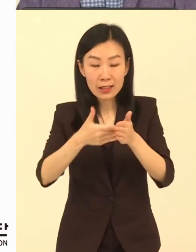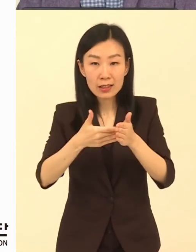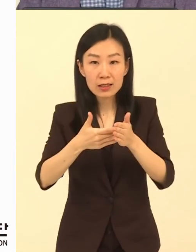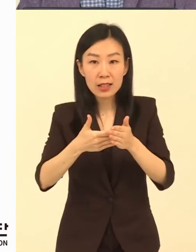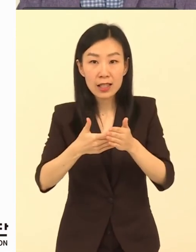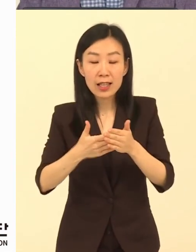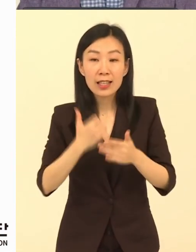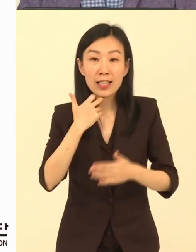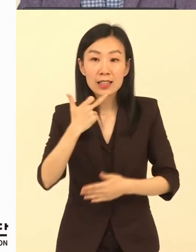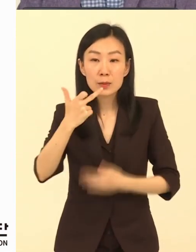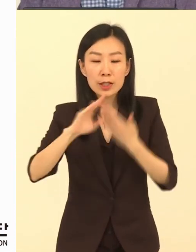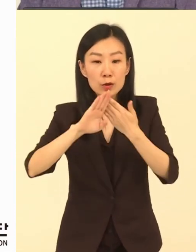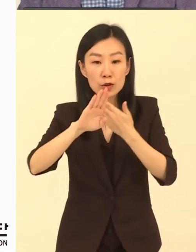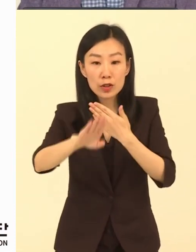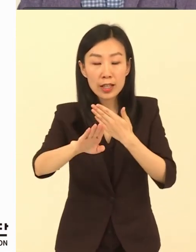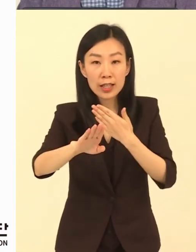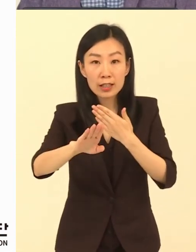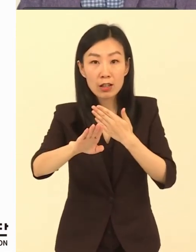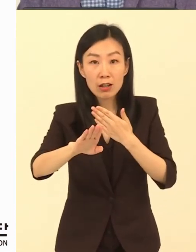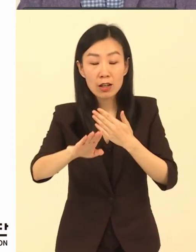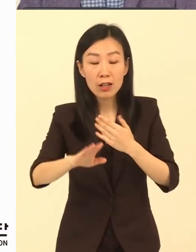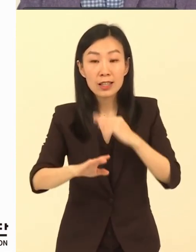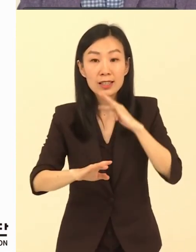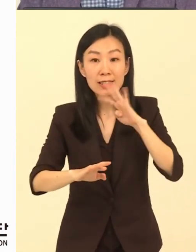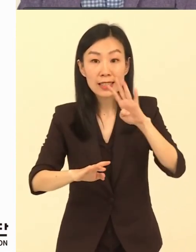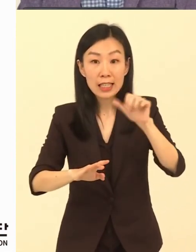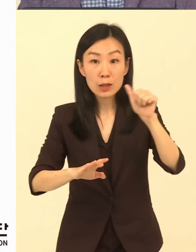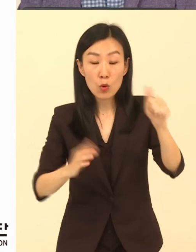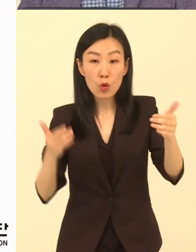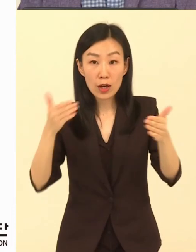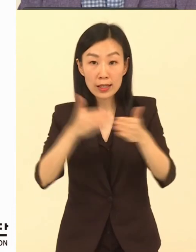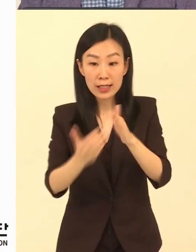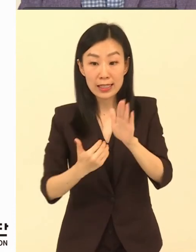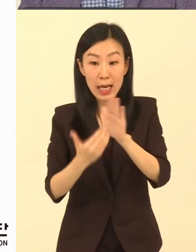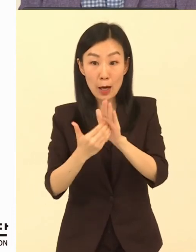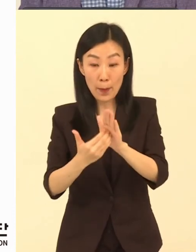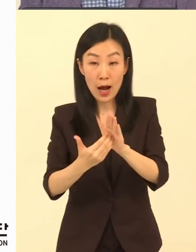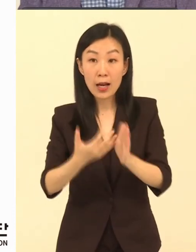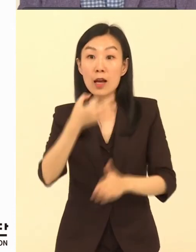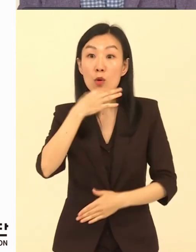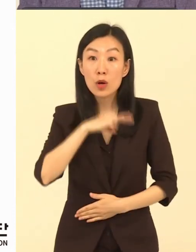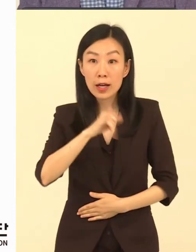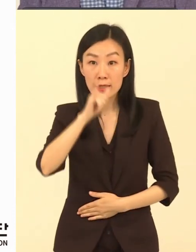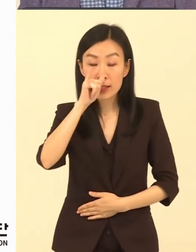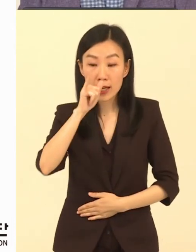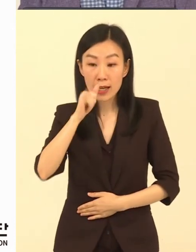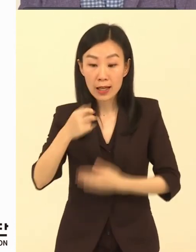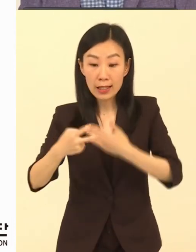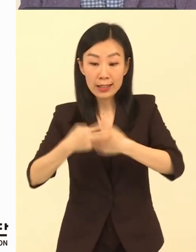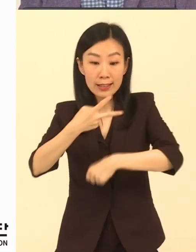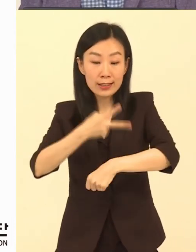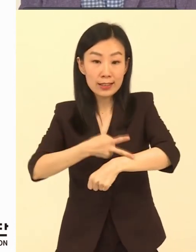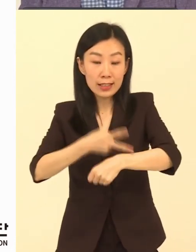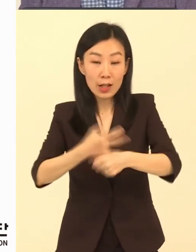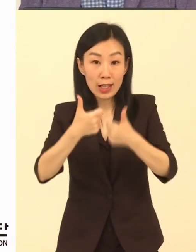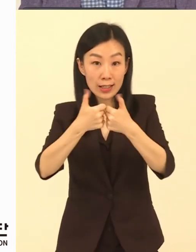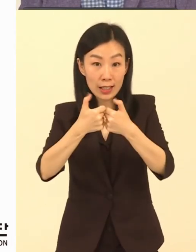이후에는 만 45세까지는 예방 효과가 있으니 의사와 상의 후에 접종이 가능하겠습니다.